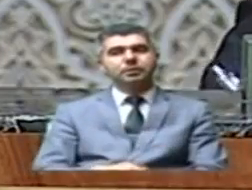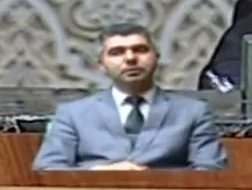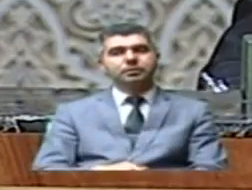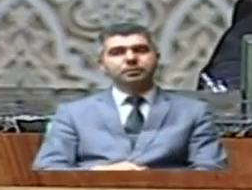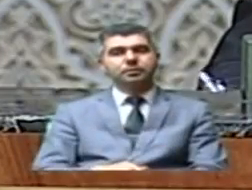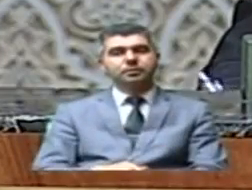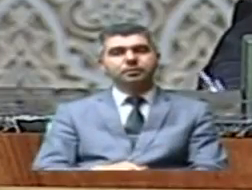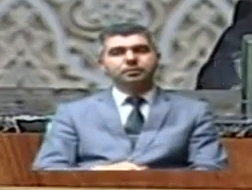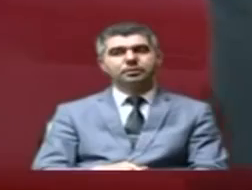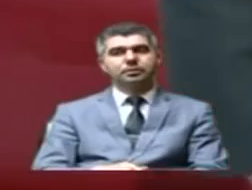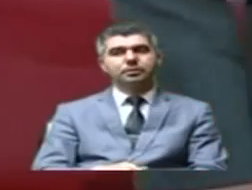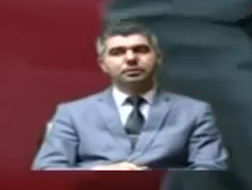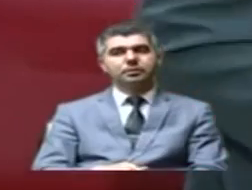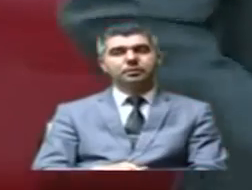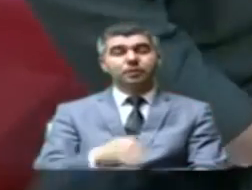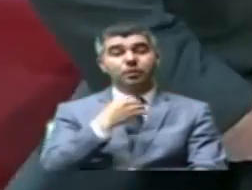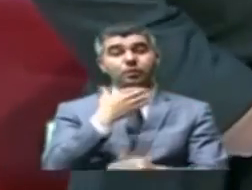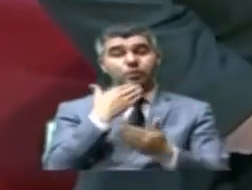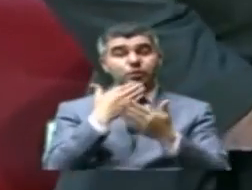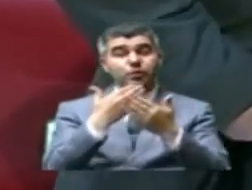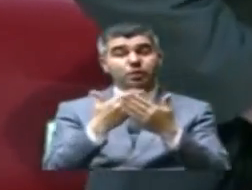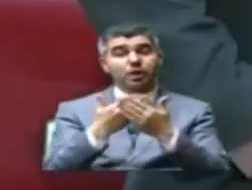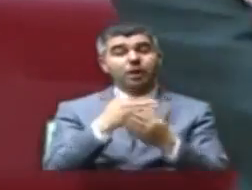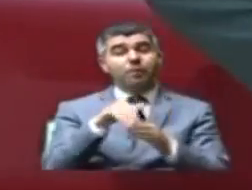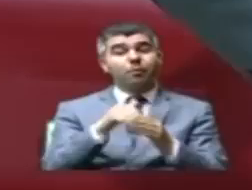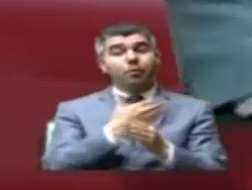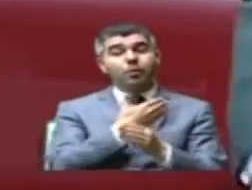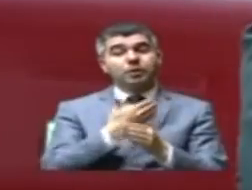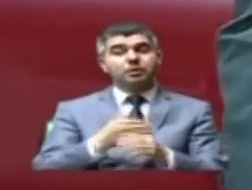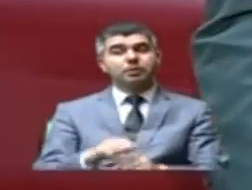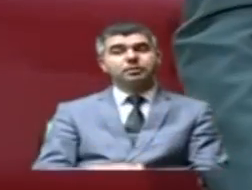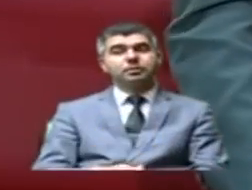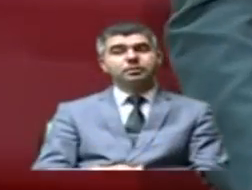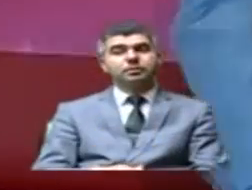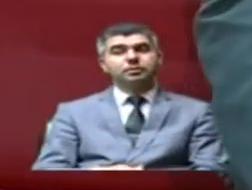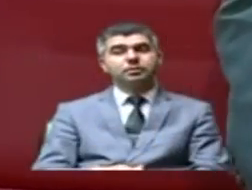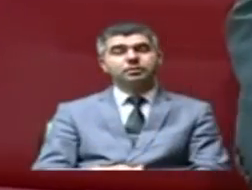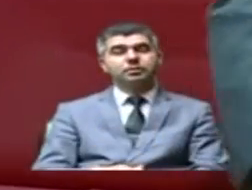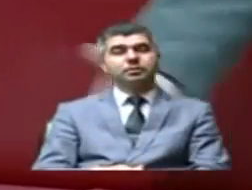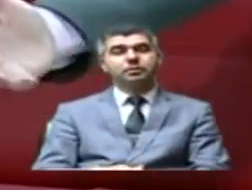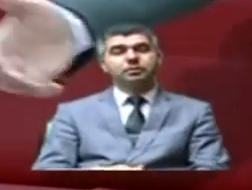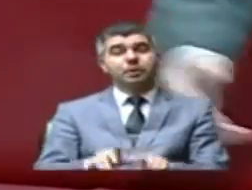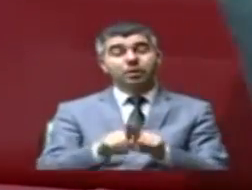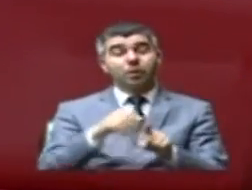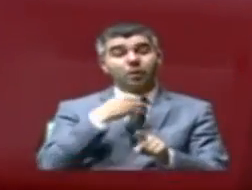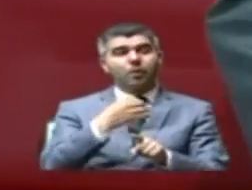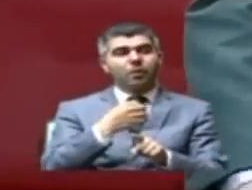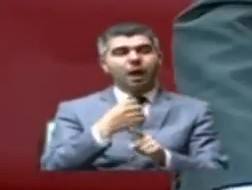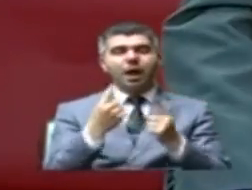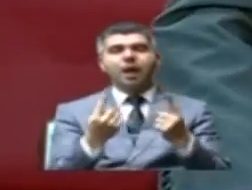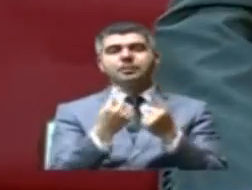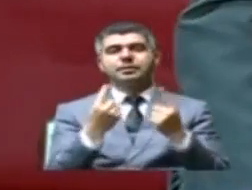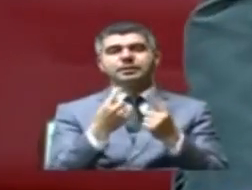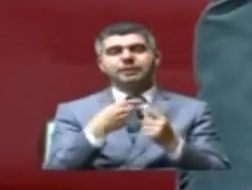شكرا السيد الرئيس، شكرا السيد المستشار المحترم. لا غير باش نجيو نقولوا هكا